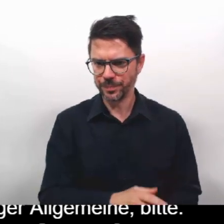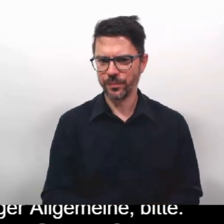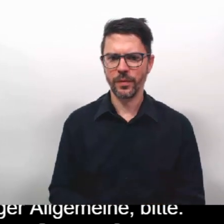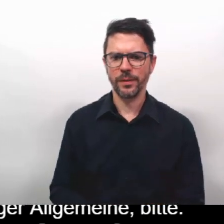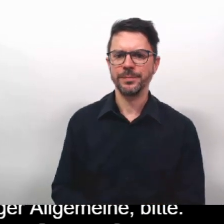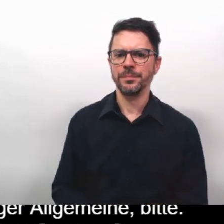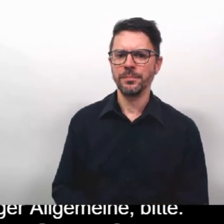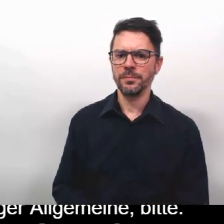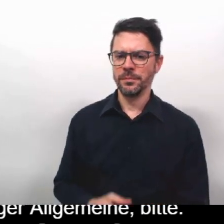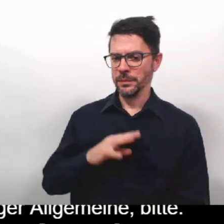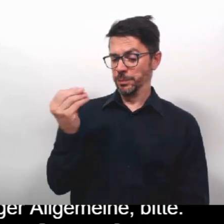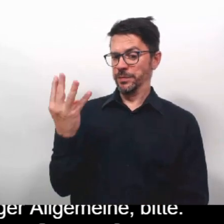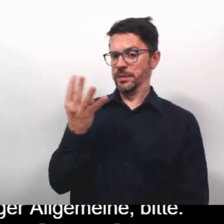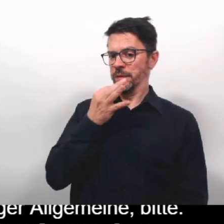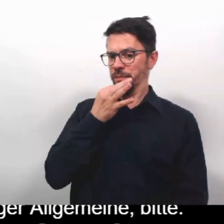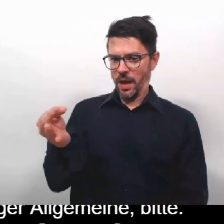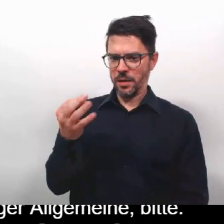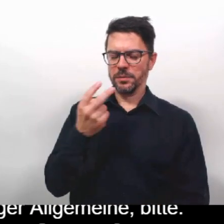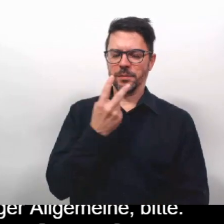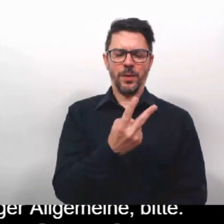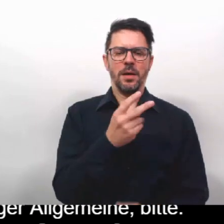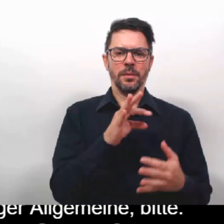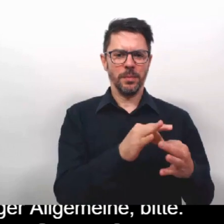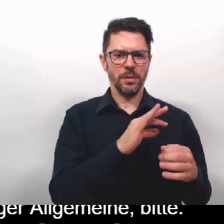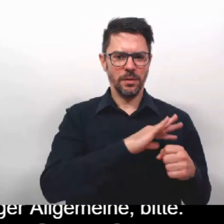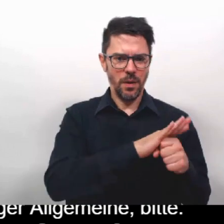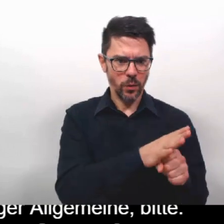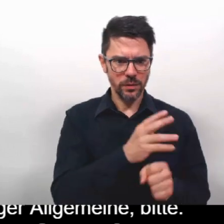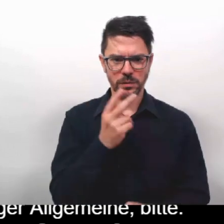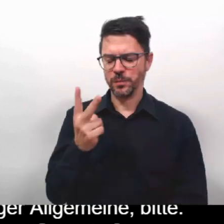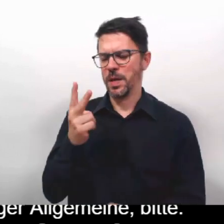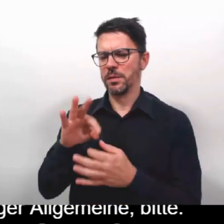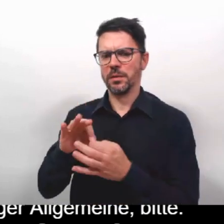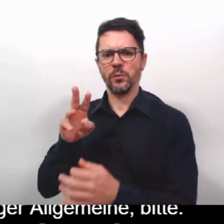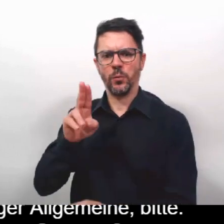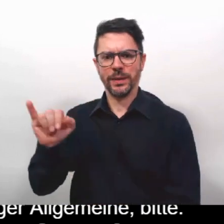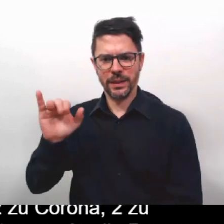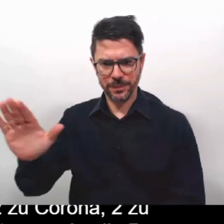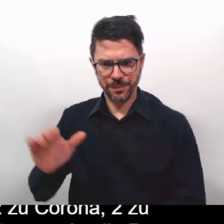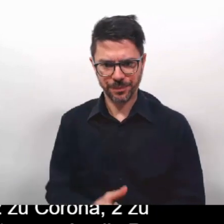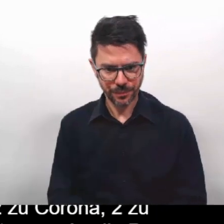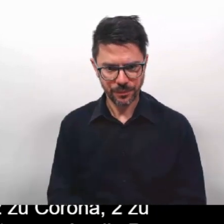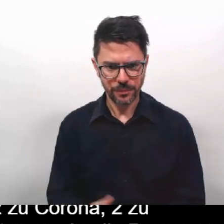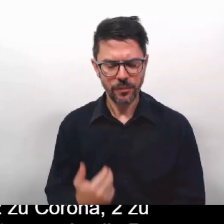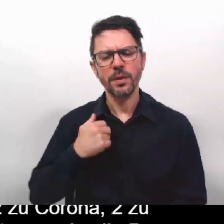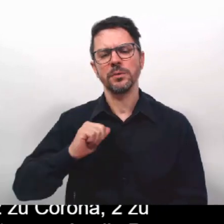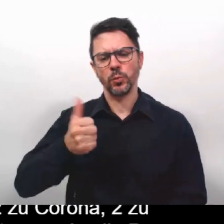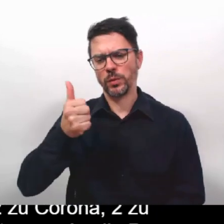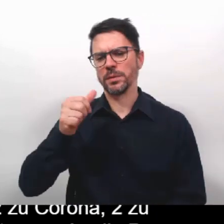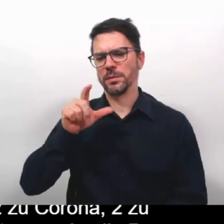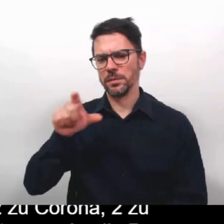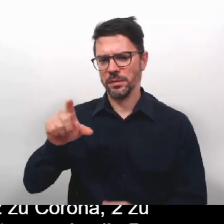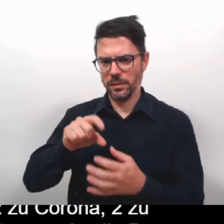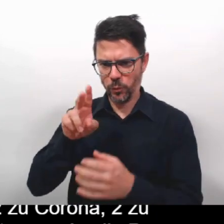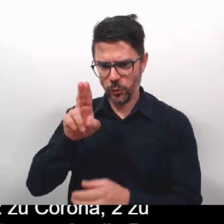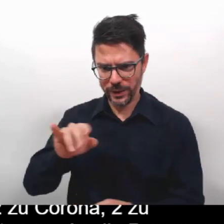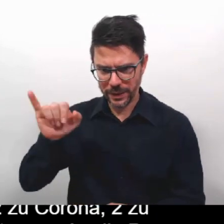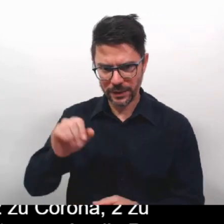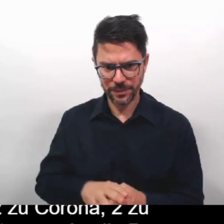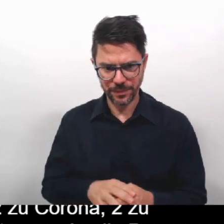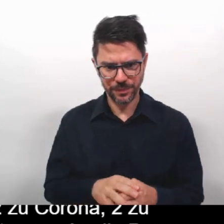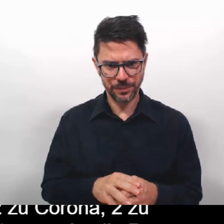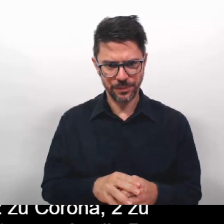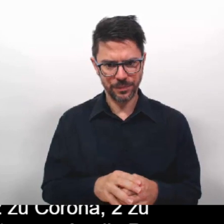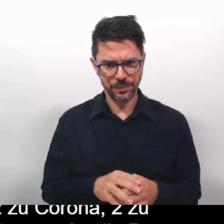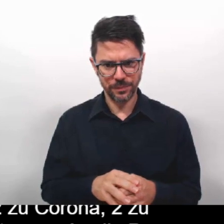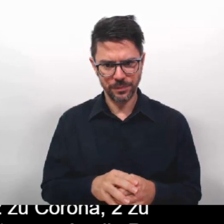Und zwei Fragen an den Herrn Herrmann. Zum einen Berchtesgaden weiß man schon mehr über